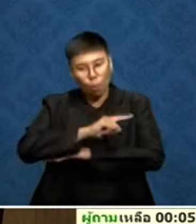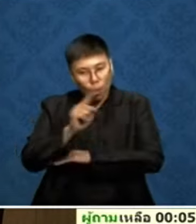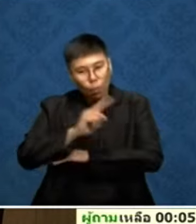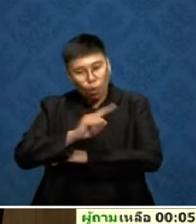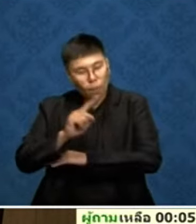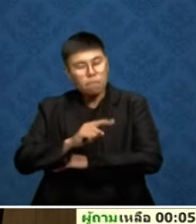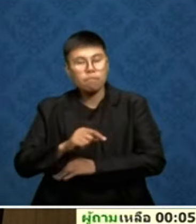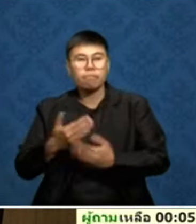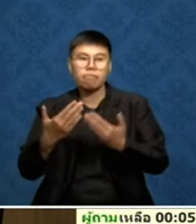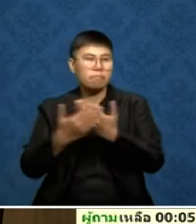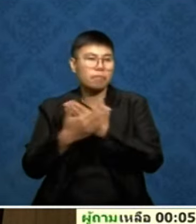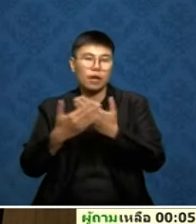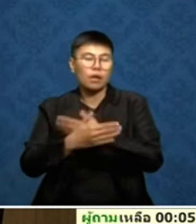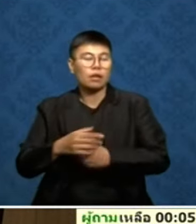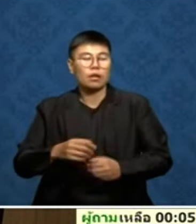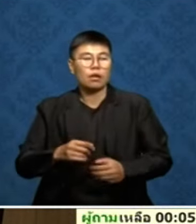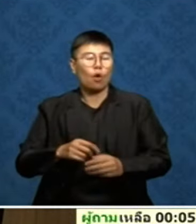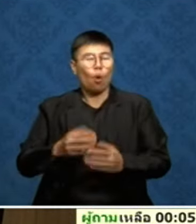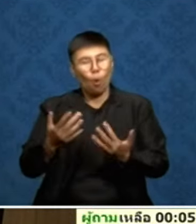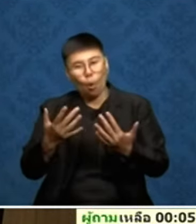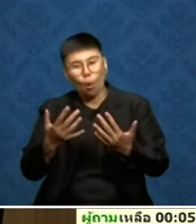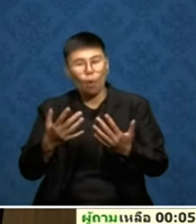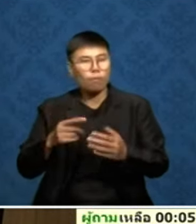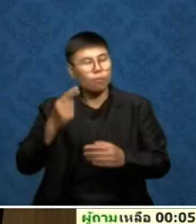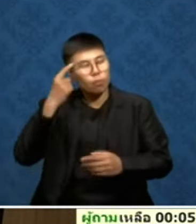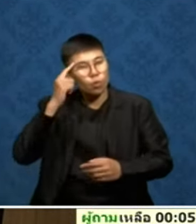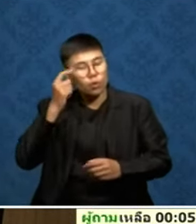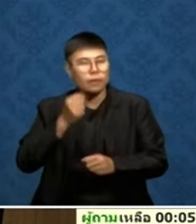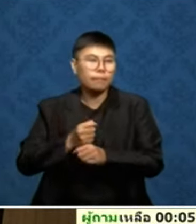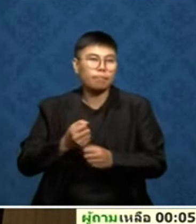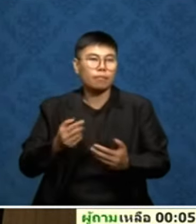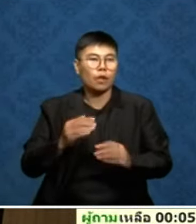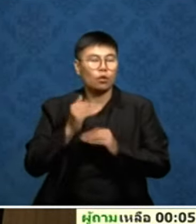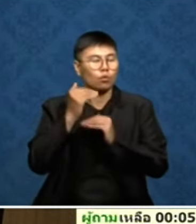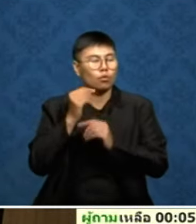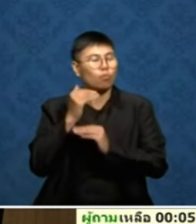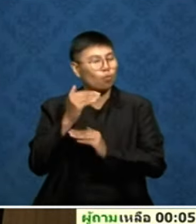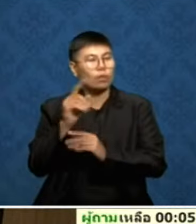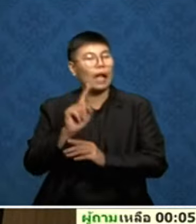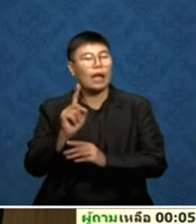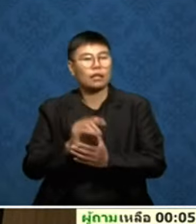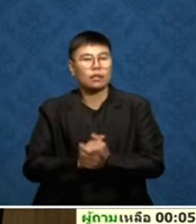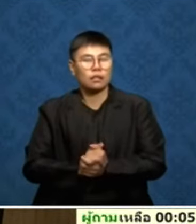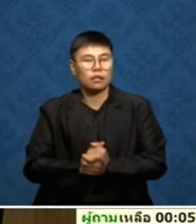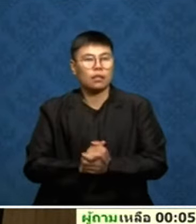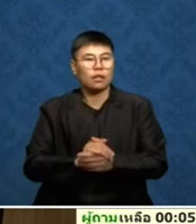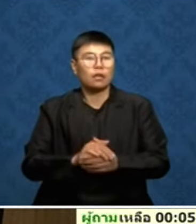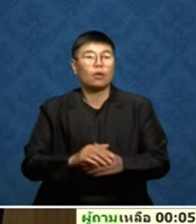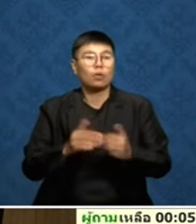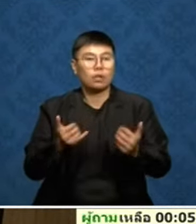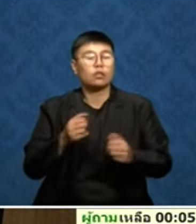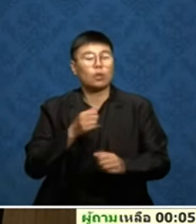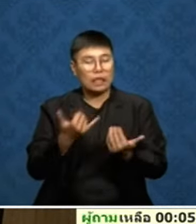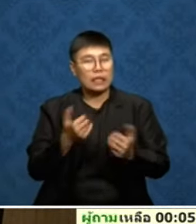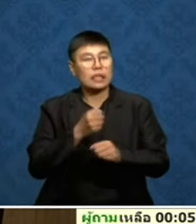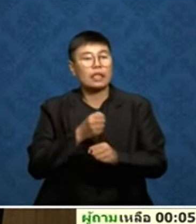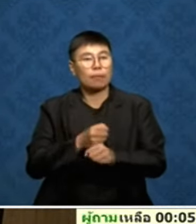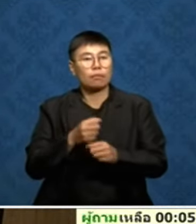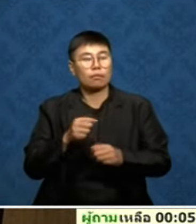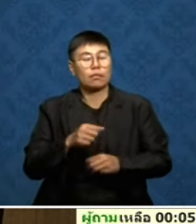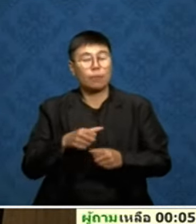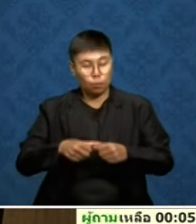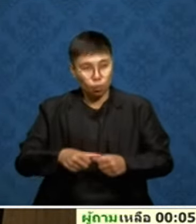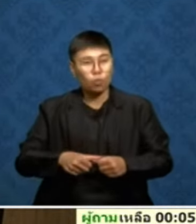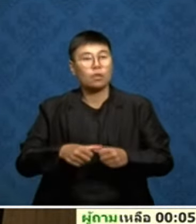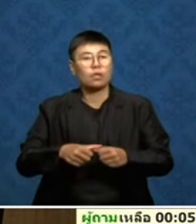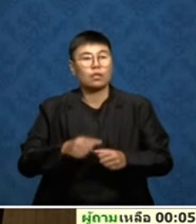นะครับว่าเขาจะเอายังไงนะครับแล้วก็ขอบคุณท่านรัฐมนตรีที่ท่านบอกว่าทราบแล้วดำเนินการอยู่ครับจริงๆถ้าให้คำตอบได้ว่าจ